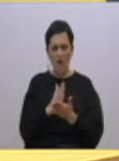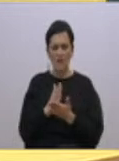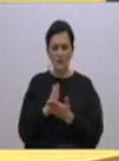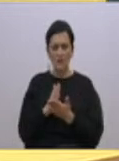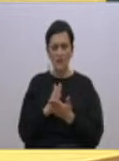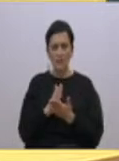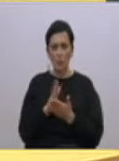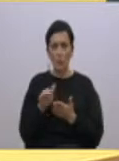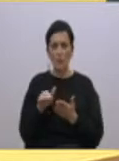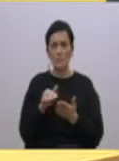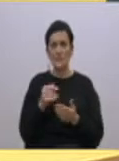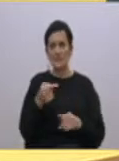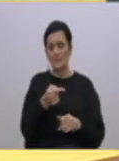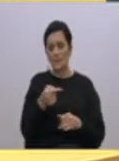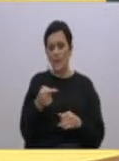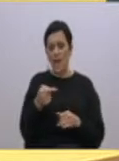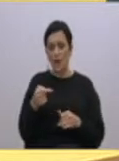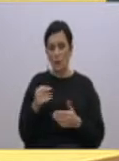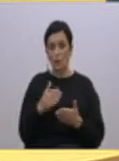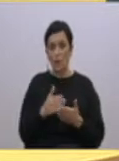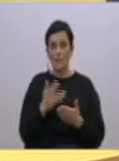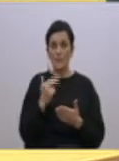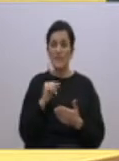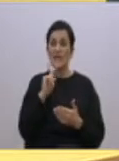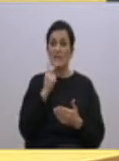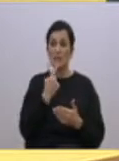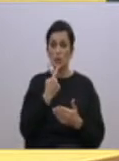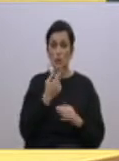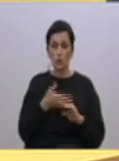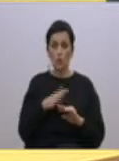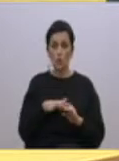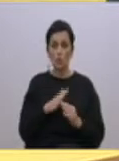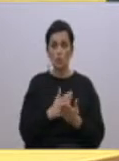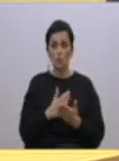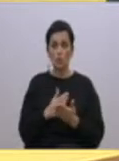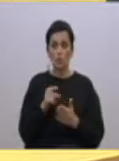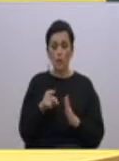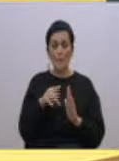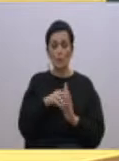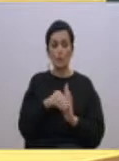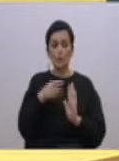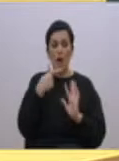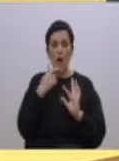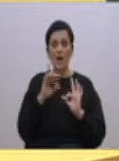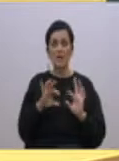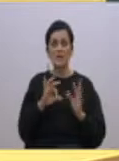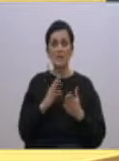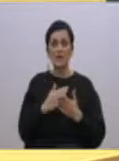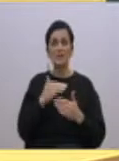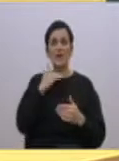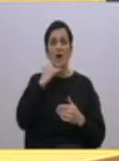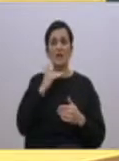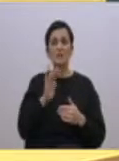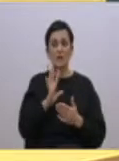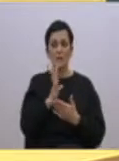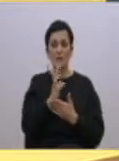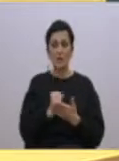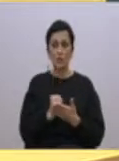გარკვეული ნაკლოვანებები და სირთულეები, რომელთა შორის აღსანიშნავია არასაკმარისი